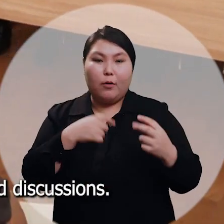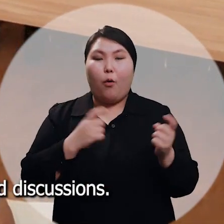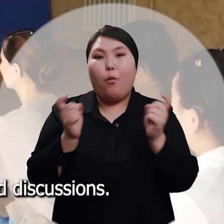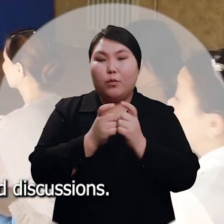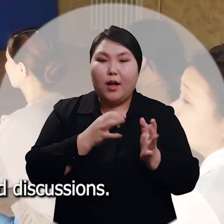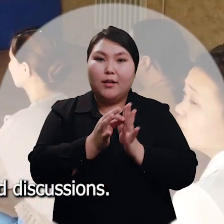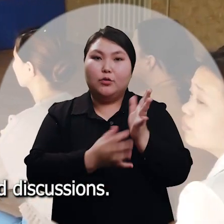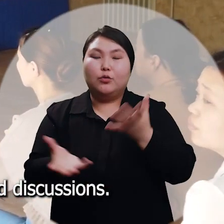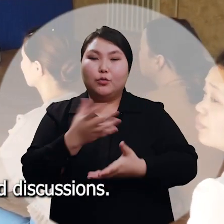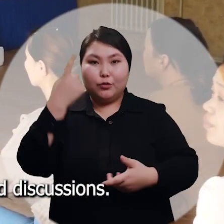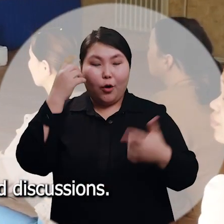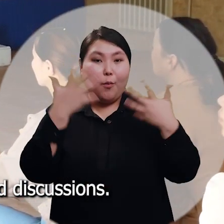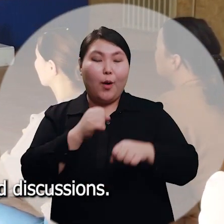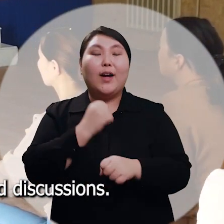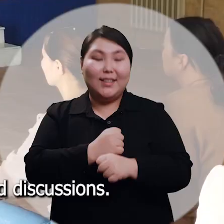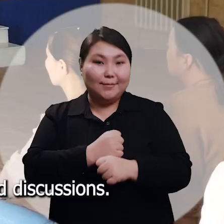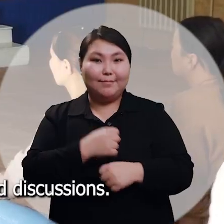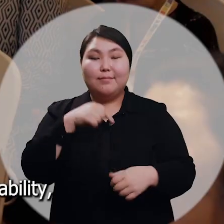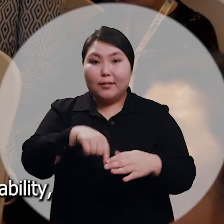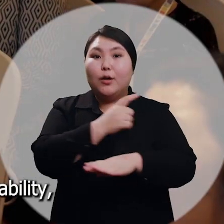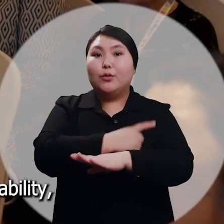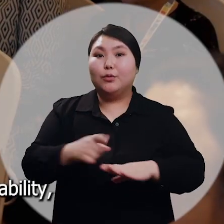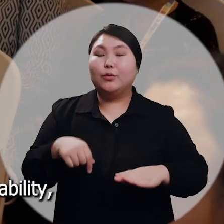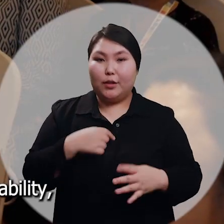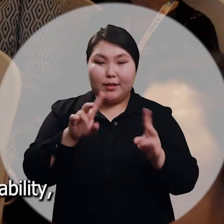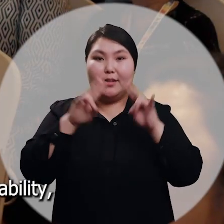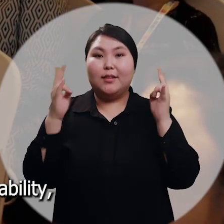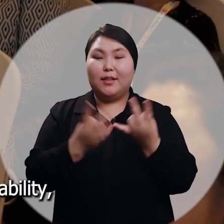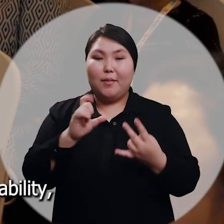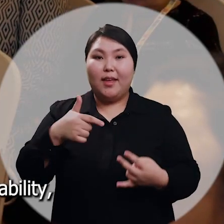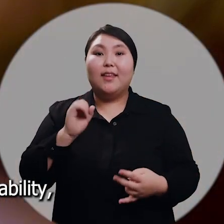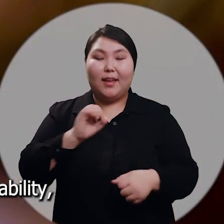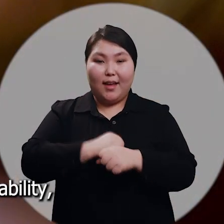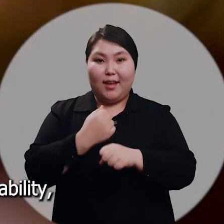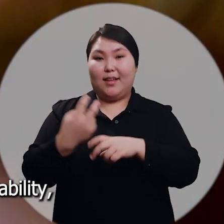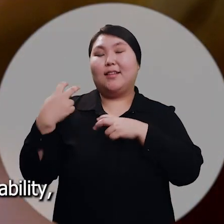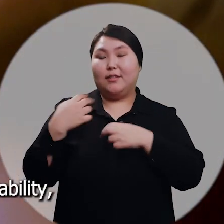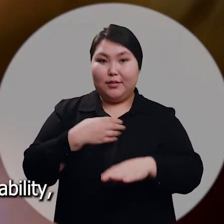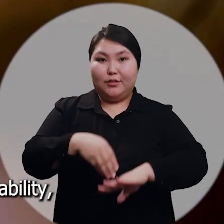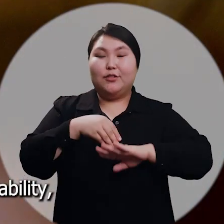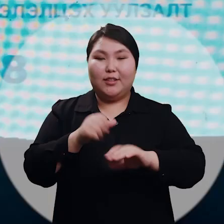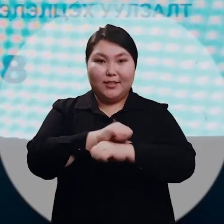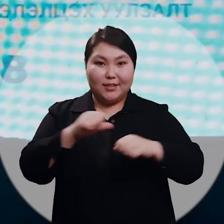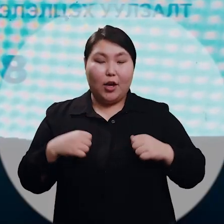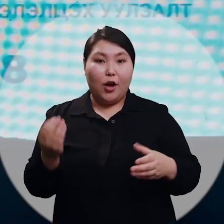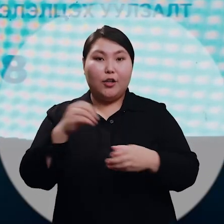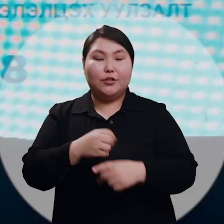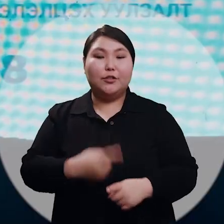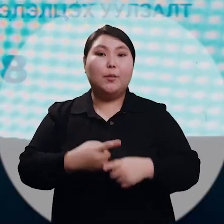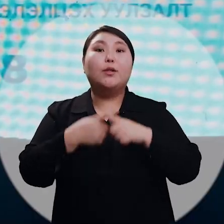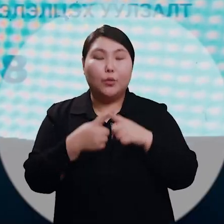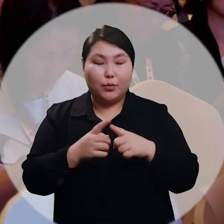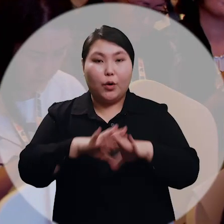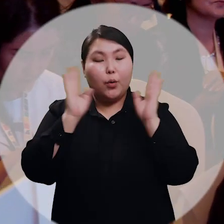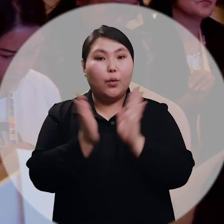улзалт хэдэл цүүдгүдэг зэхуон байг үлгэн ажиллаа. үүнэй үрдүнэд нэгэмийн эгэх харуудсэхээг бэхчүүүлж, эргэдэйн орлсуусог